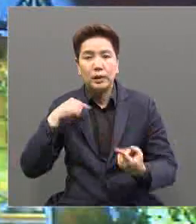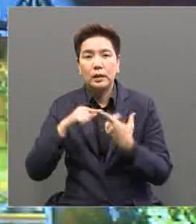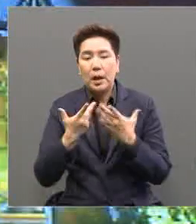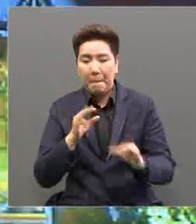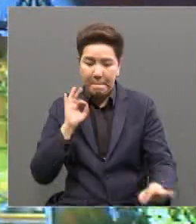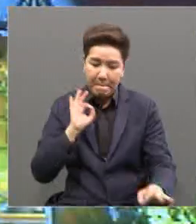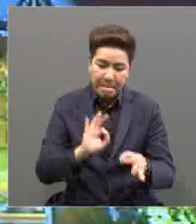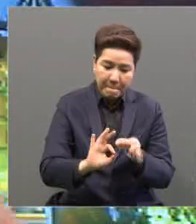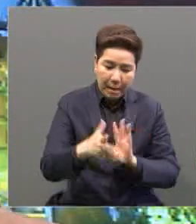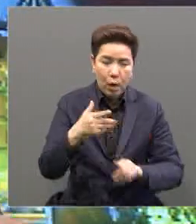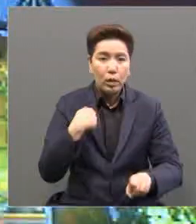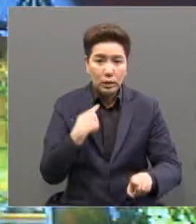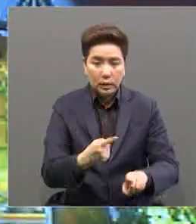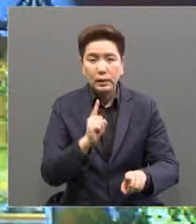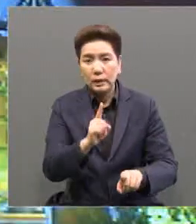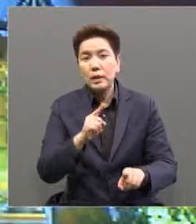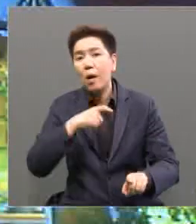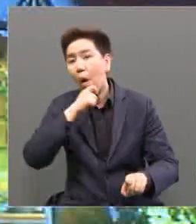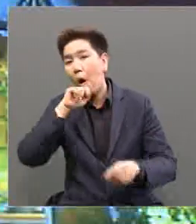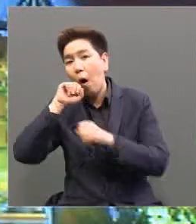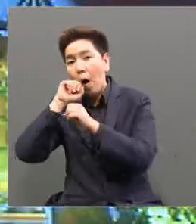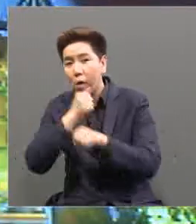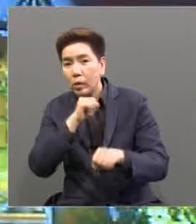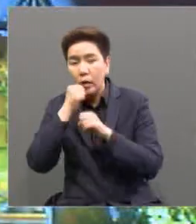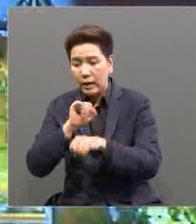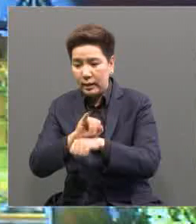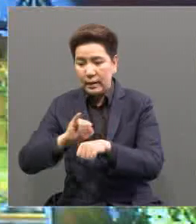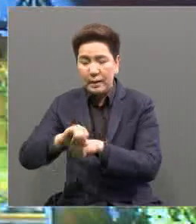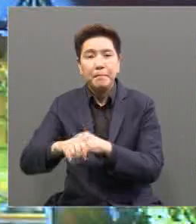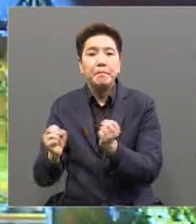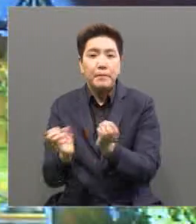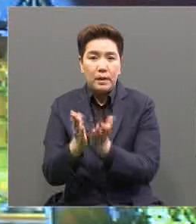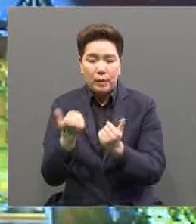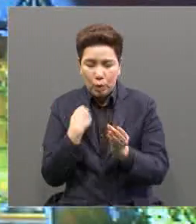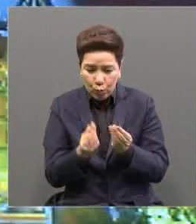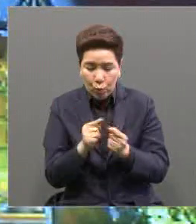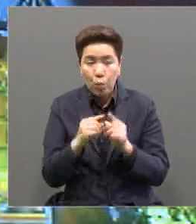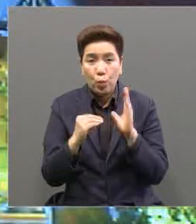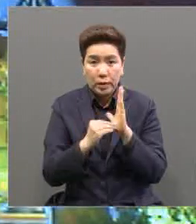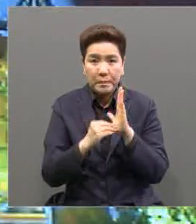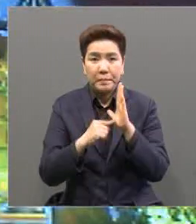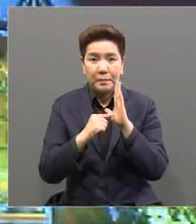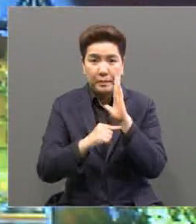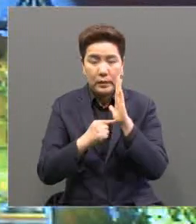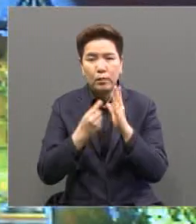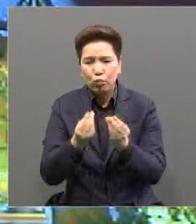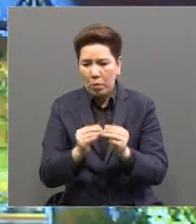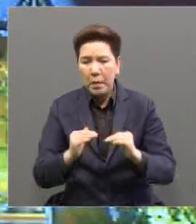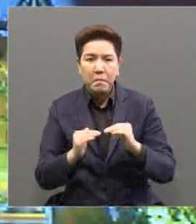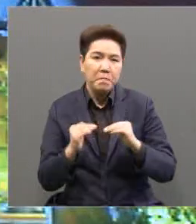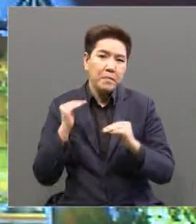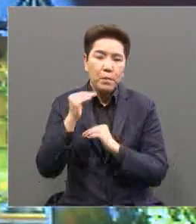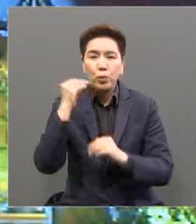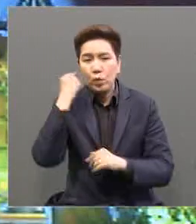ทั้งจากการเผาในพื้นที่โล่งแจ้งและไร่อ้อยส่วนกรุงเทพมหานครและปริมณฑลนะครับมีค่าฝุ่นปรับตัวสูงขึ้นในทุกพื้นที่เช่นเดียวกัน